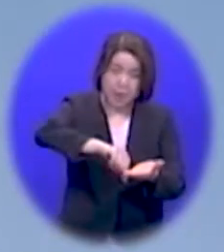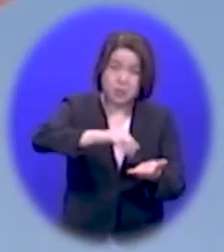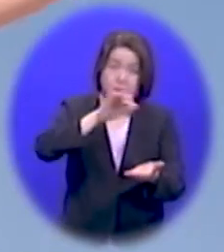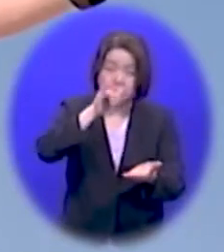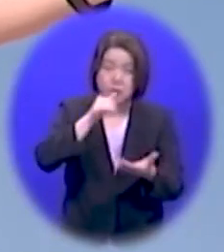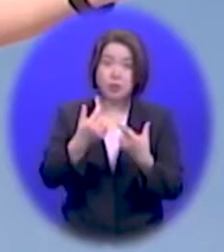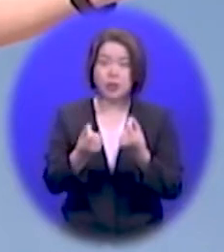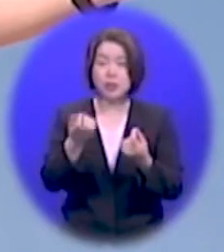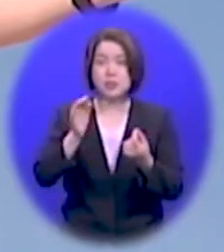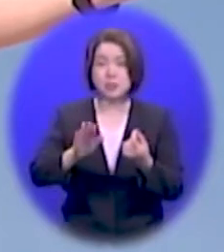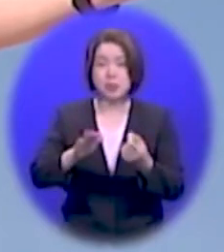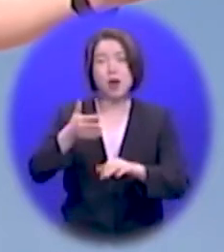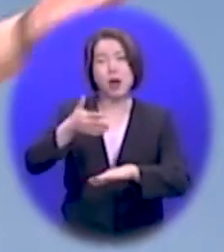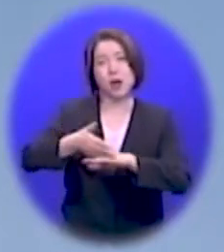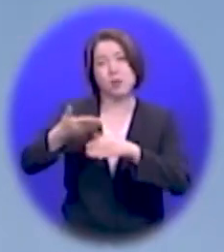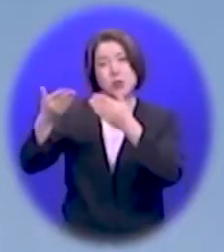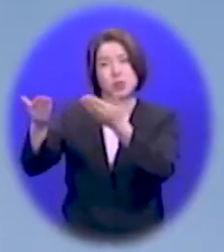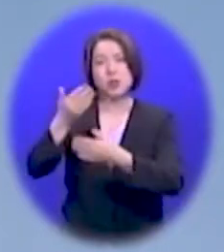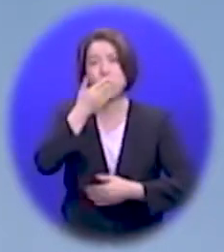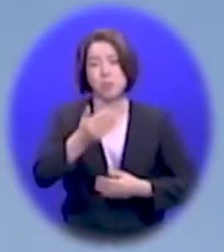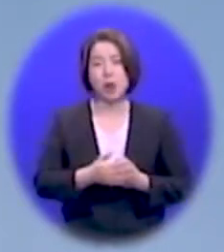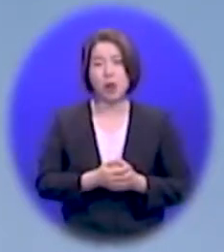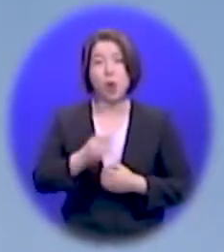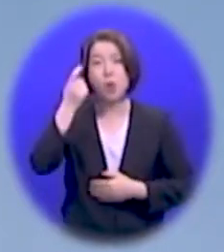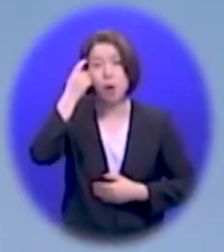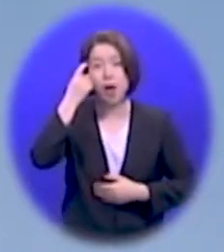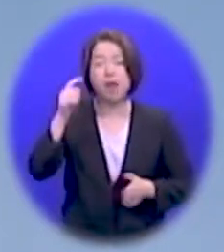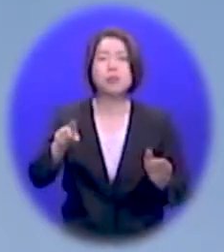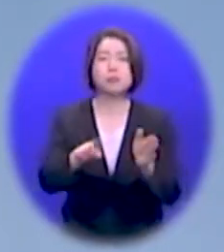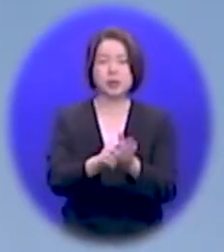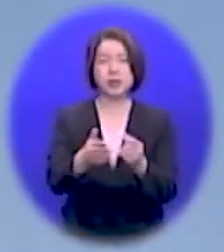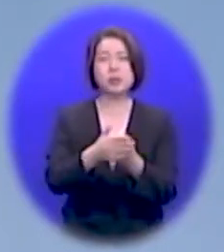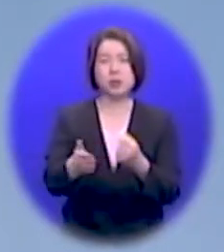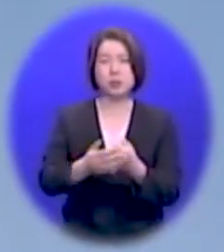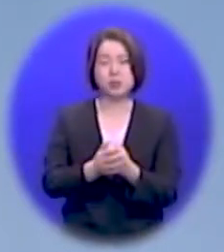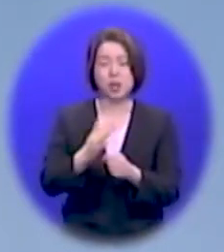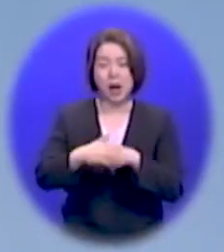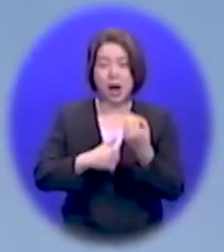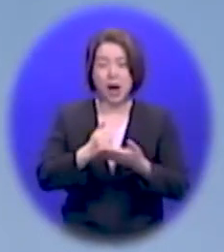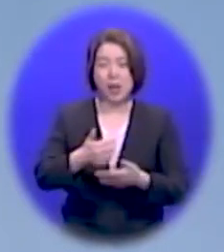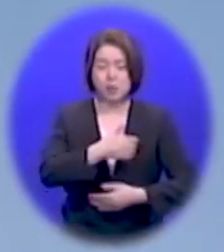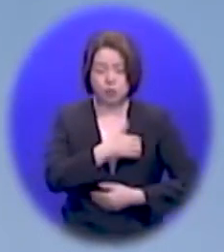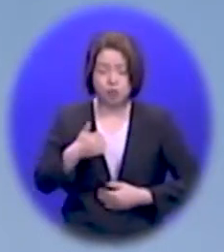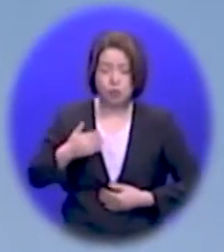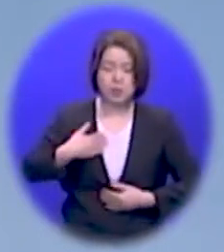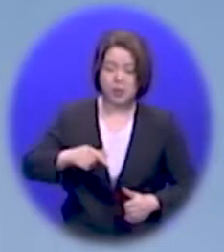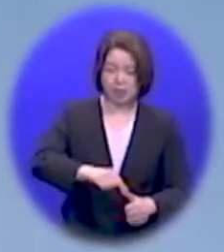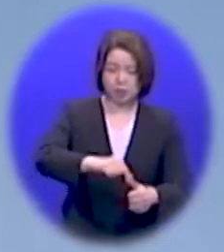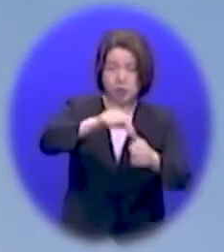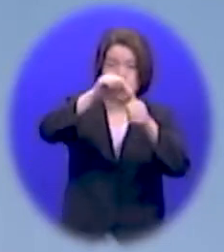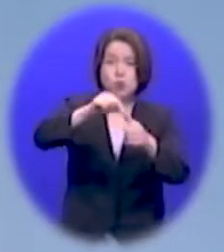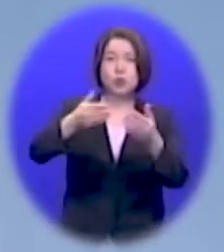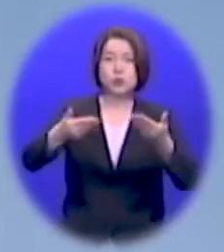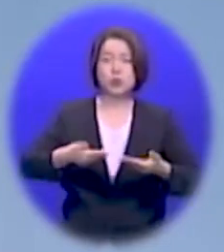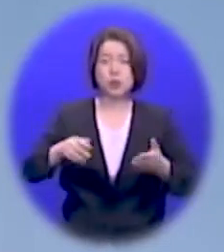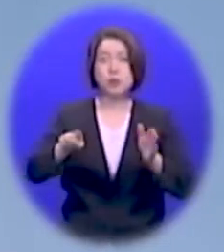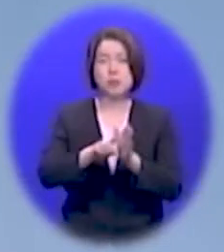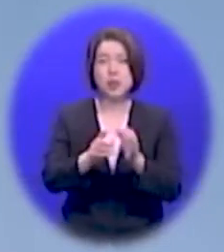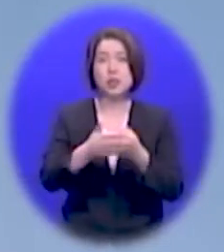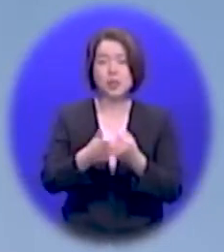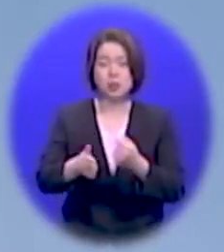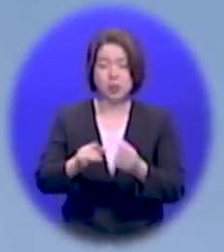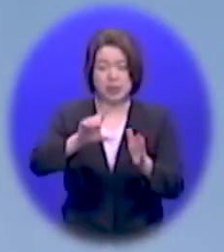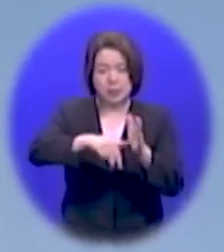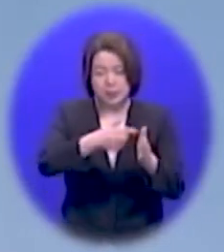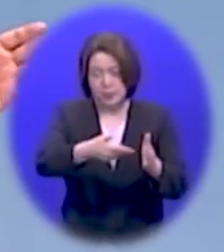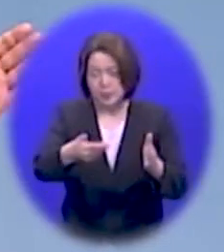감사할 수 있는 거예요 믿으니까 하나님이 나를 능이 건지 실 걸 믿으니까 지나고 나면 이것이 감자